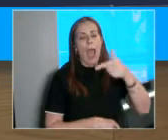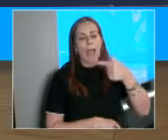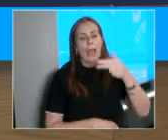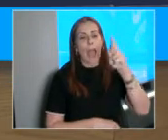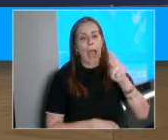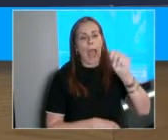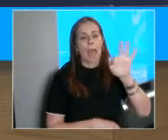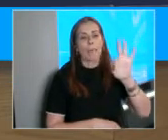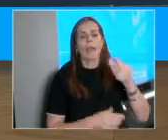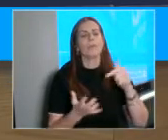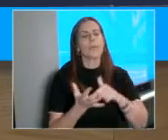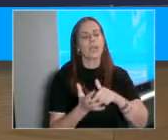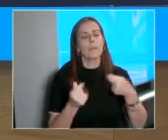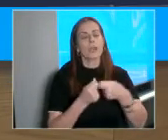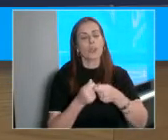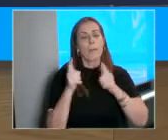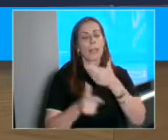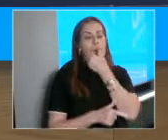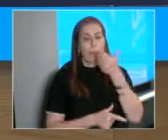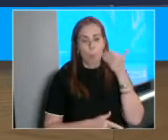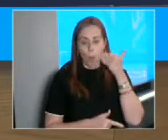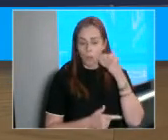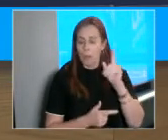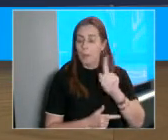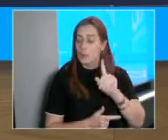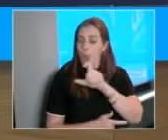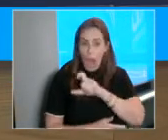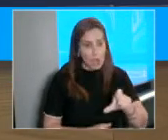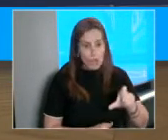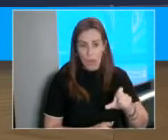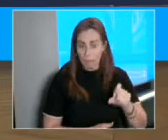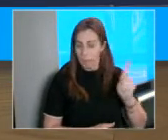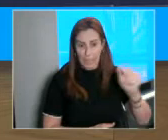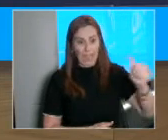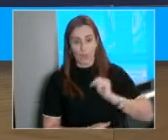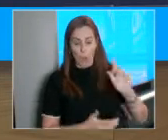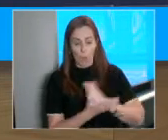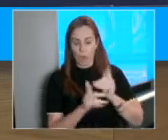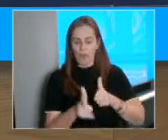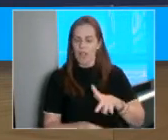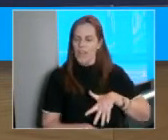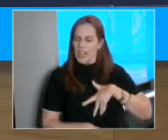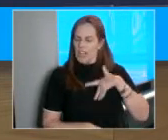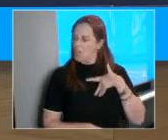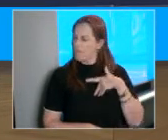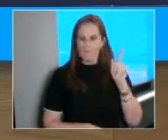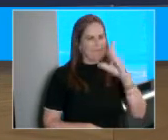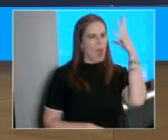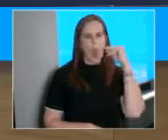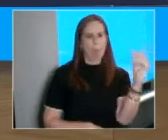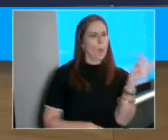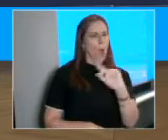פריצת מלחמת יום הכיפורים. אף שבדוח הואשם הצבא באי מוכנות למלחמה, הורגש בציבור חוסר שביעות